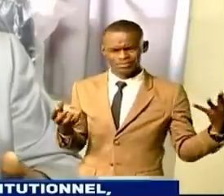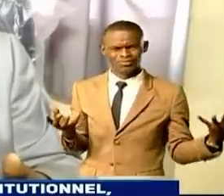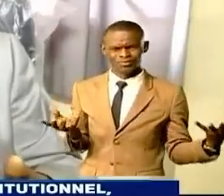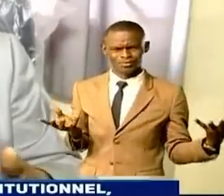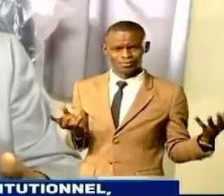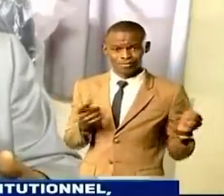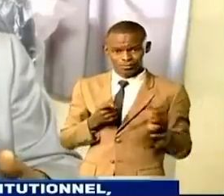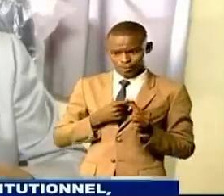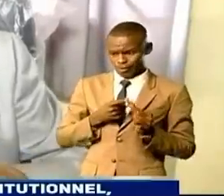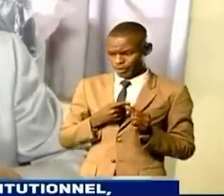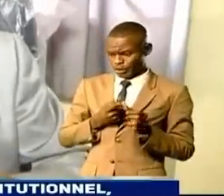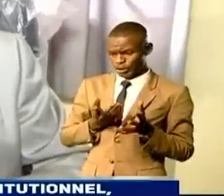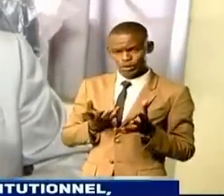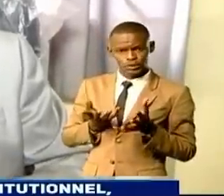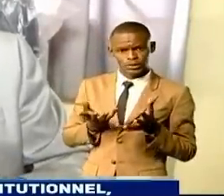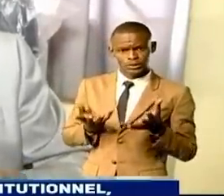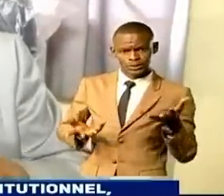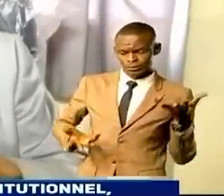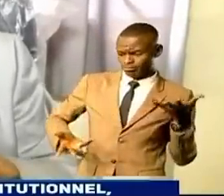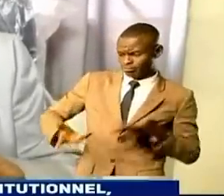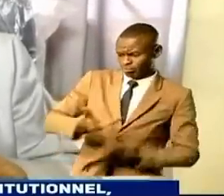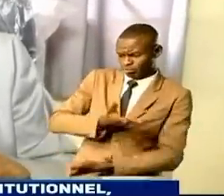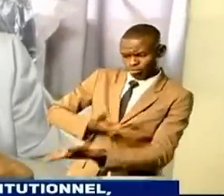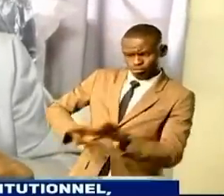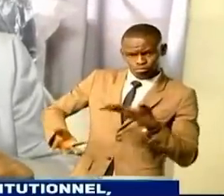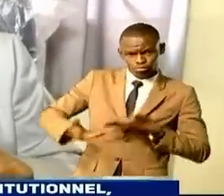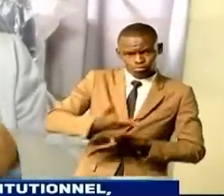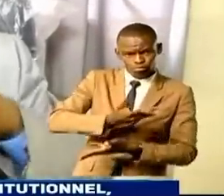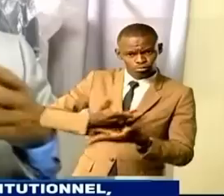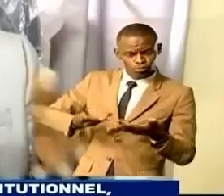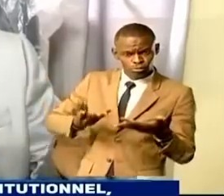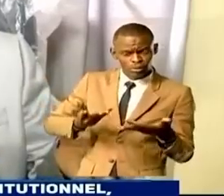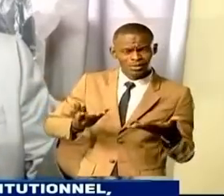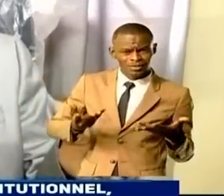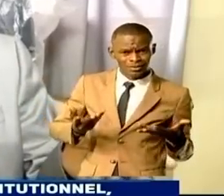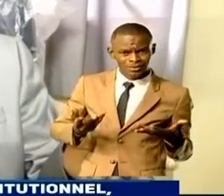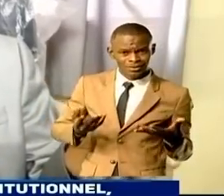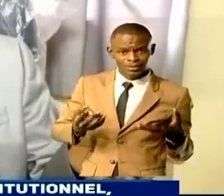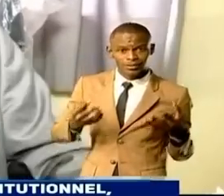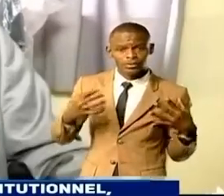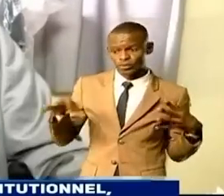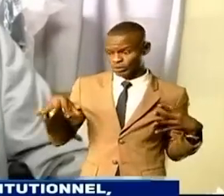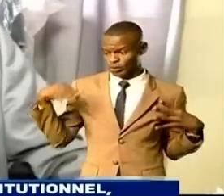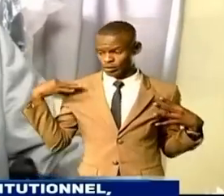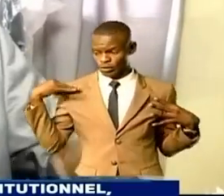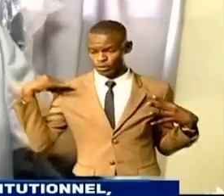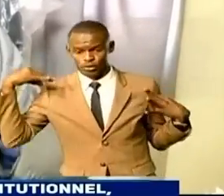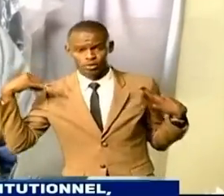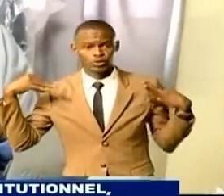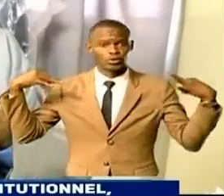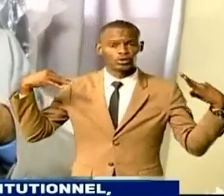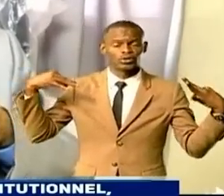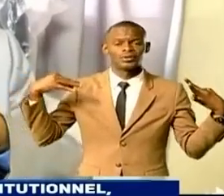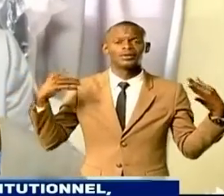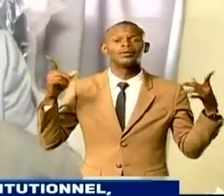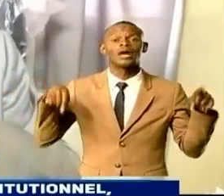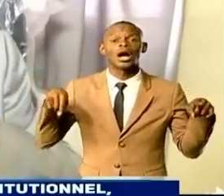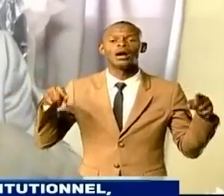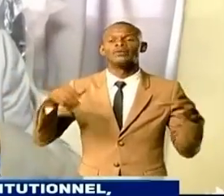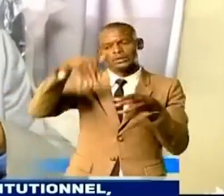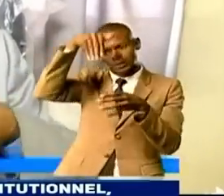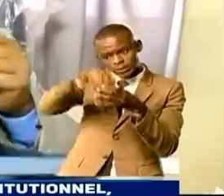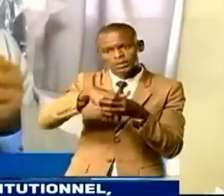ne sont pas faits avant le Congrès. Parce que le Congrès, alors, ne sert à rien. Donc, puisque c'est la Commission qui